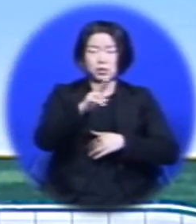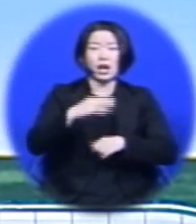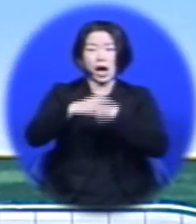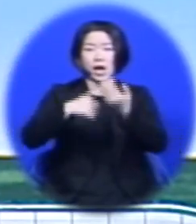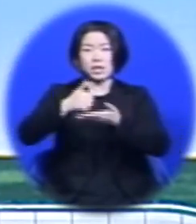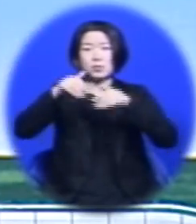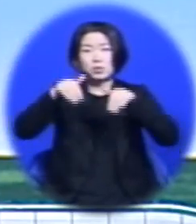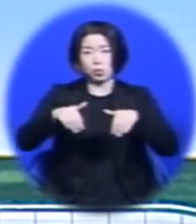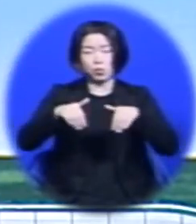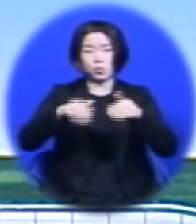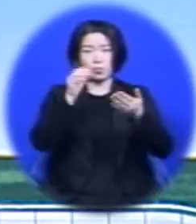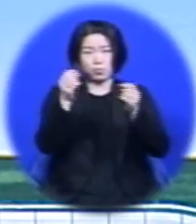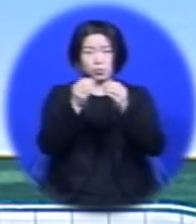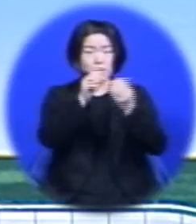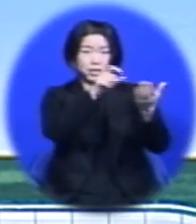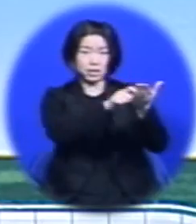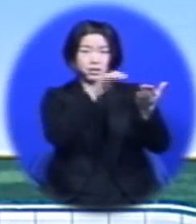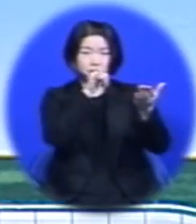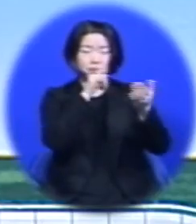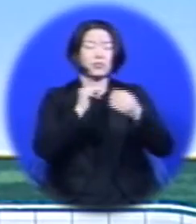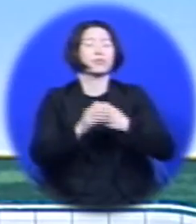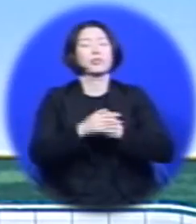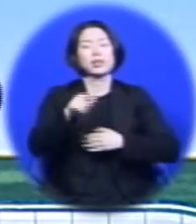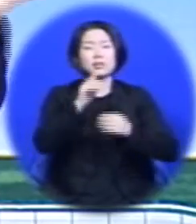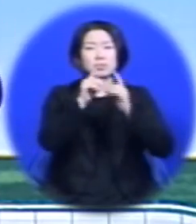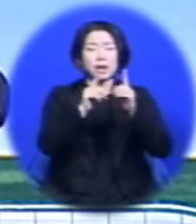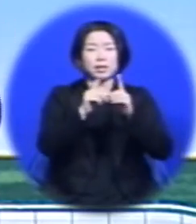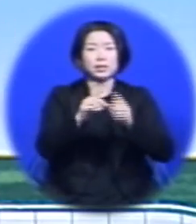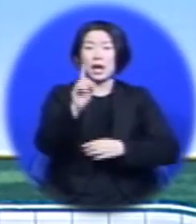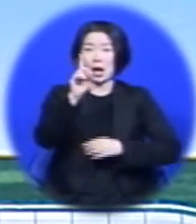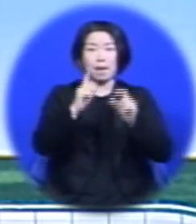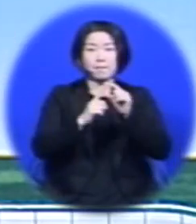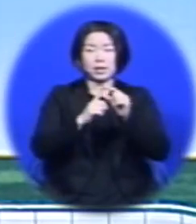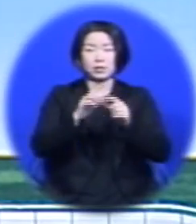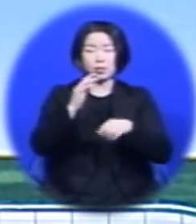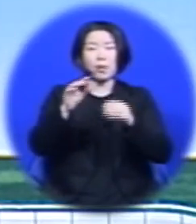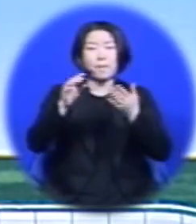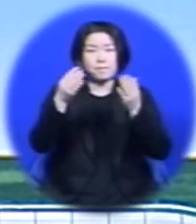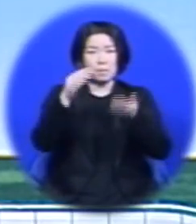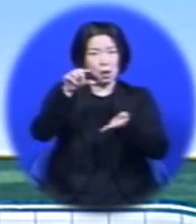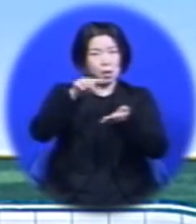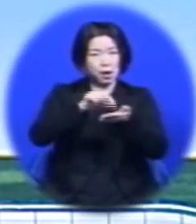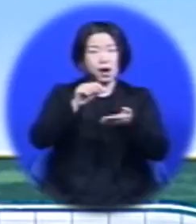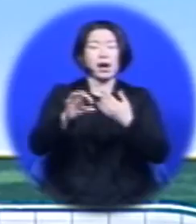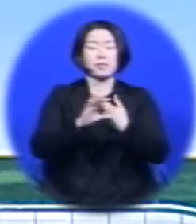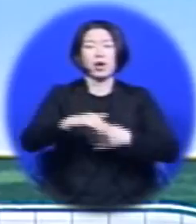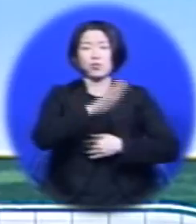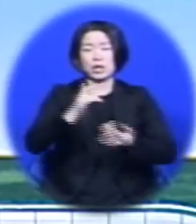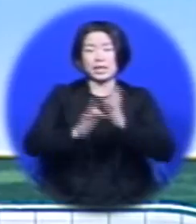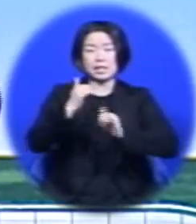종이라고 그렇게 썼습니다 그 말은 한마디로 날 요약하면 우리가 예수를 믿게